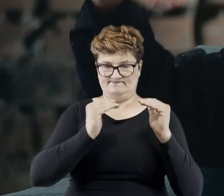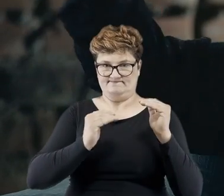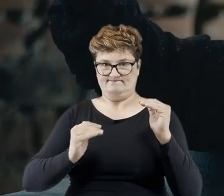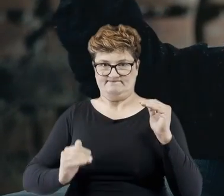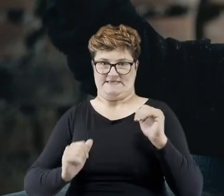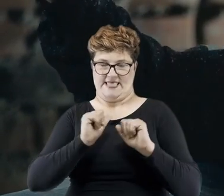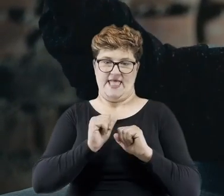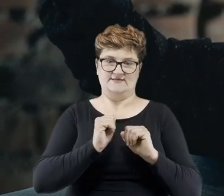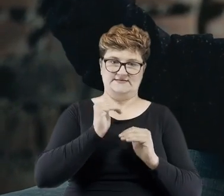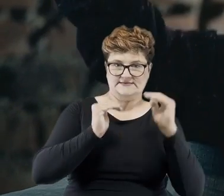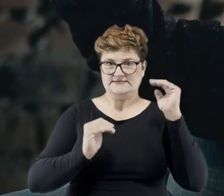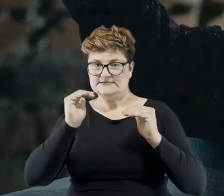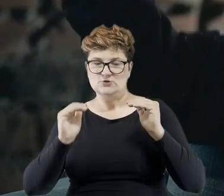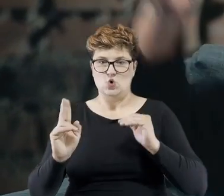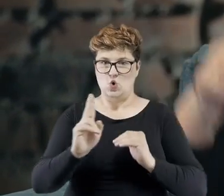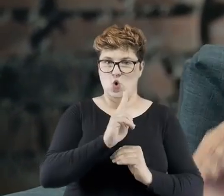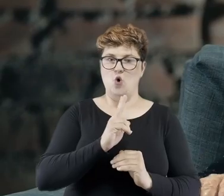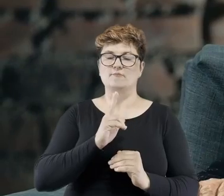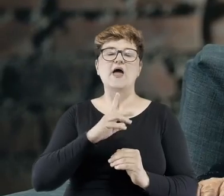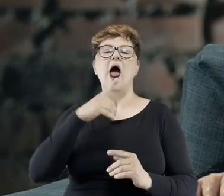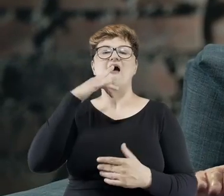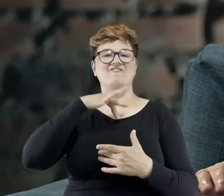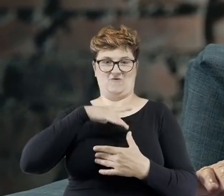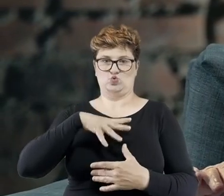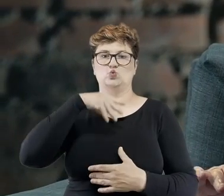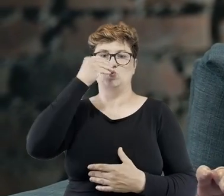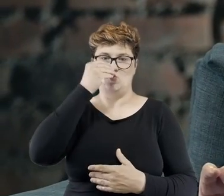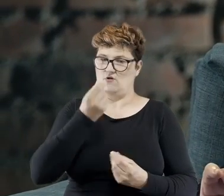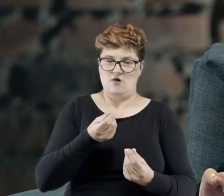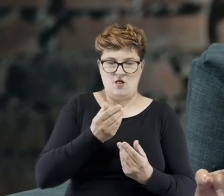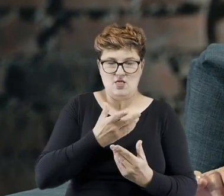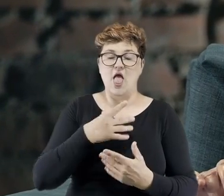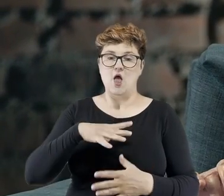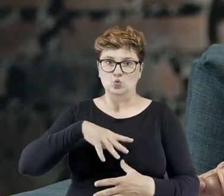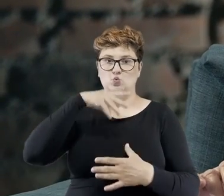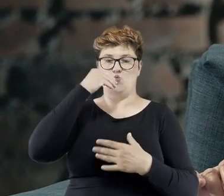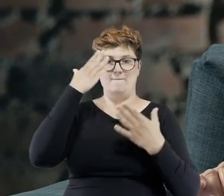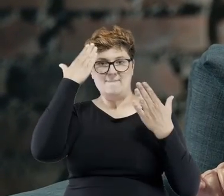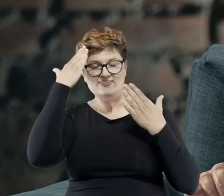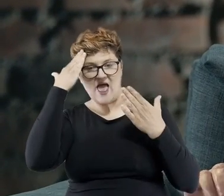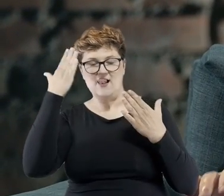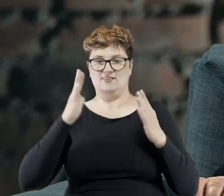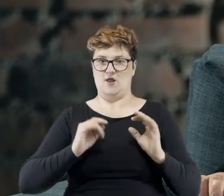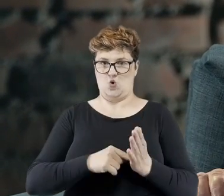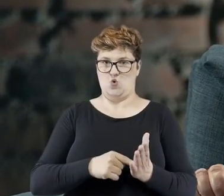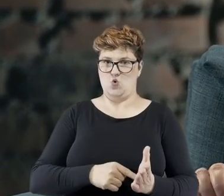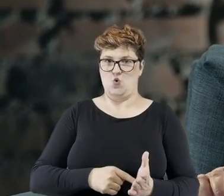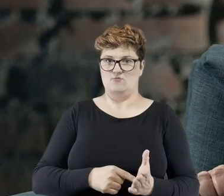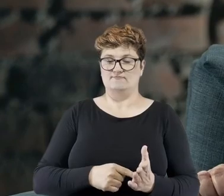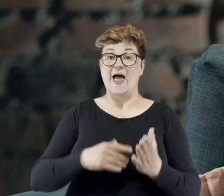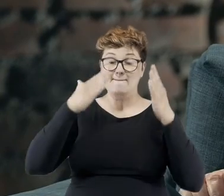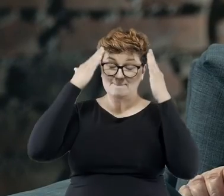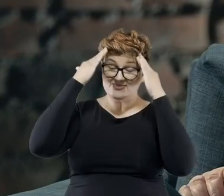takiej hierarchii, kto jest jakby wyżej, kto niżej duchowo, bo to jest dla niej ważne. Mówi o płaszczyźnie mentalnej, a ta